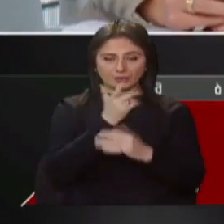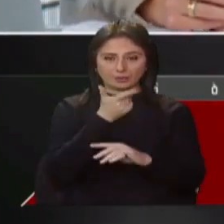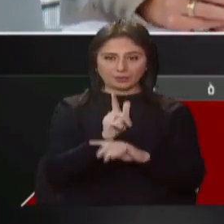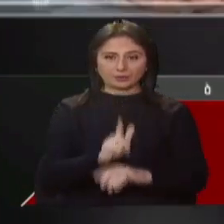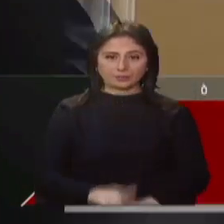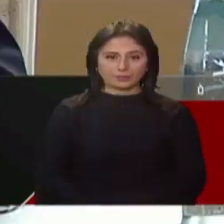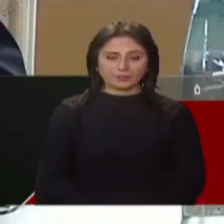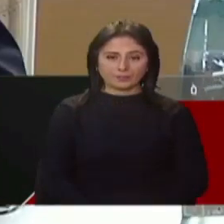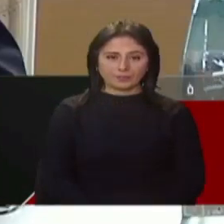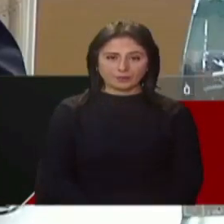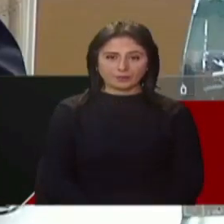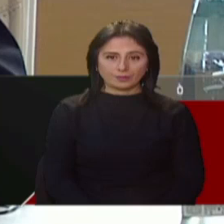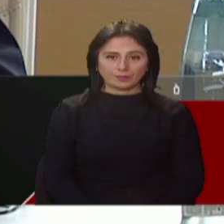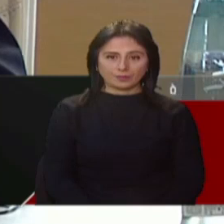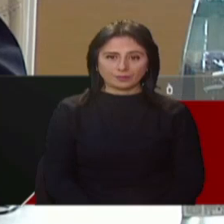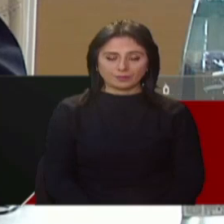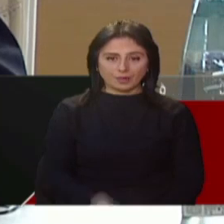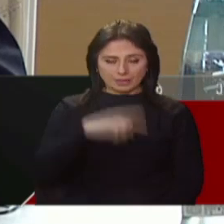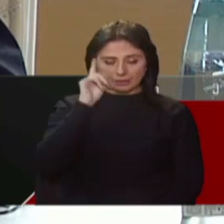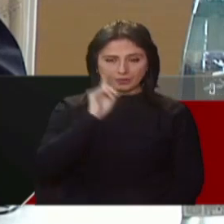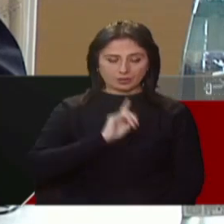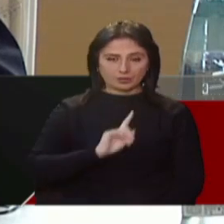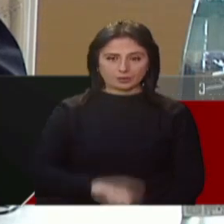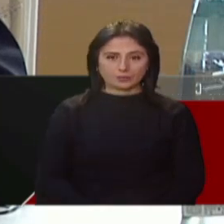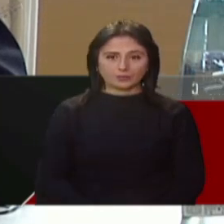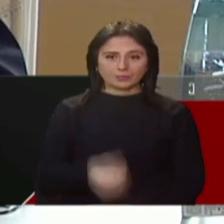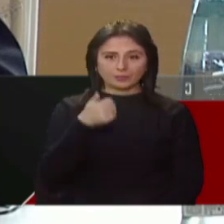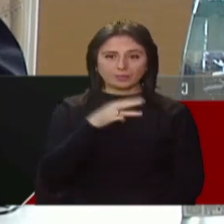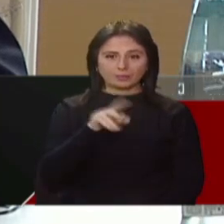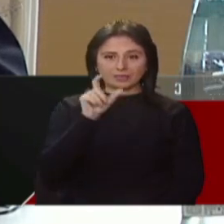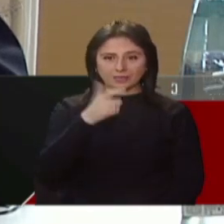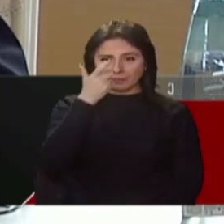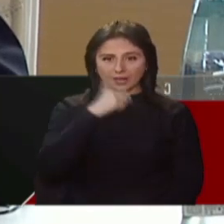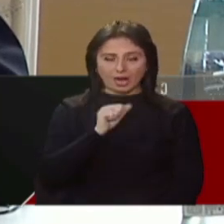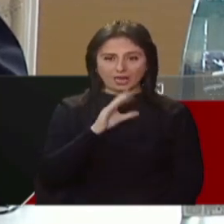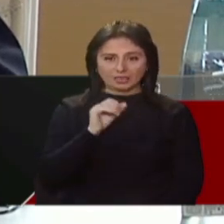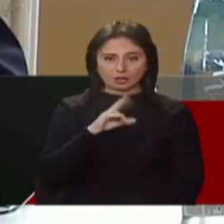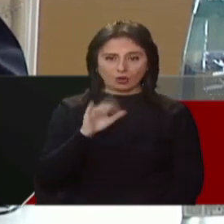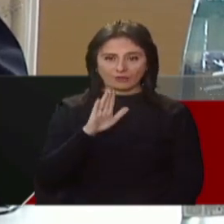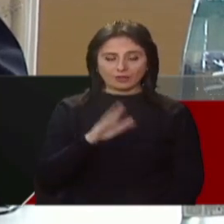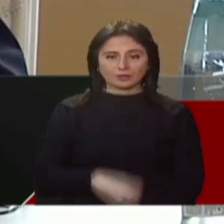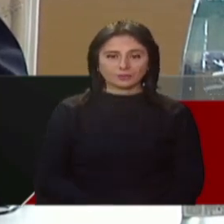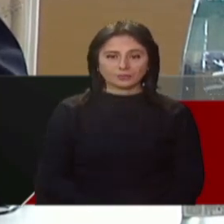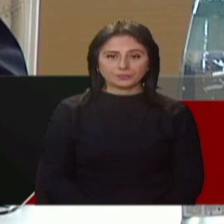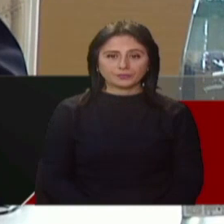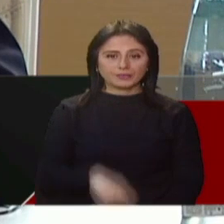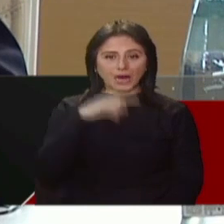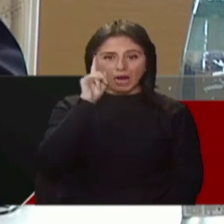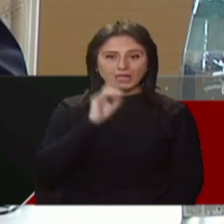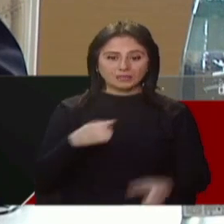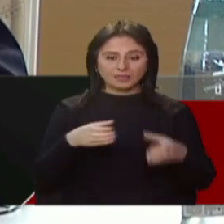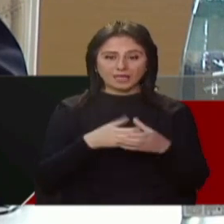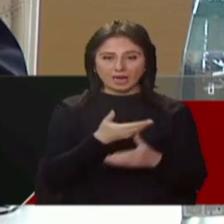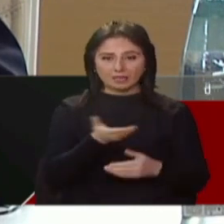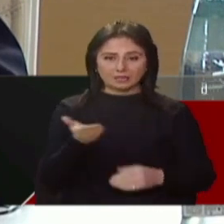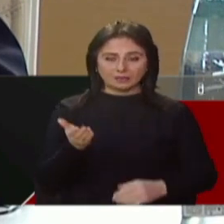ეთერში გთავაზობთ. აზერბაიჯანის პრემიერ-მინისტრ ბატონ ალიასადოვს და აზერბაიჯანის